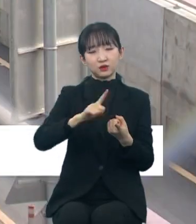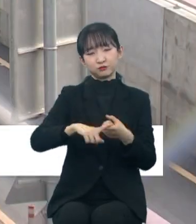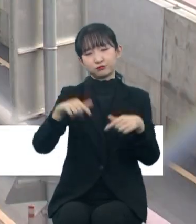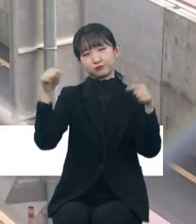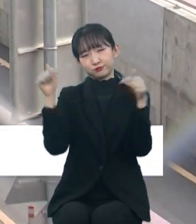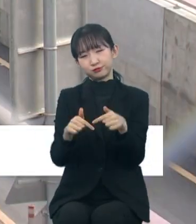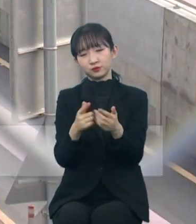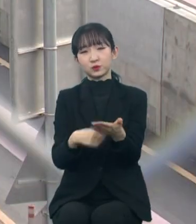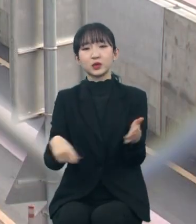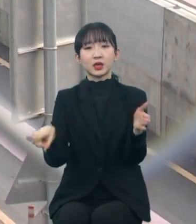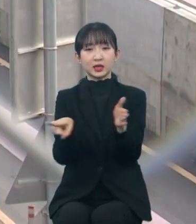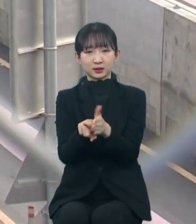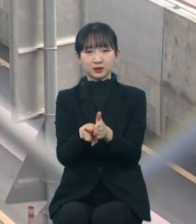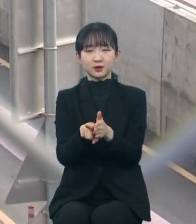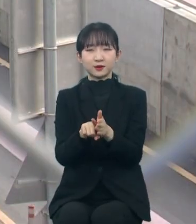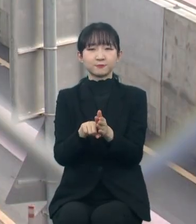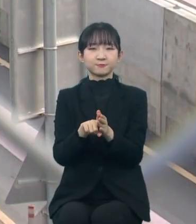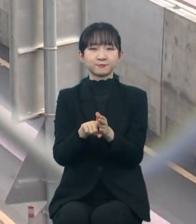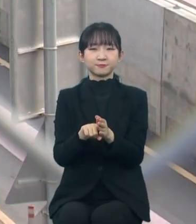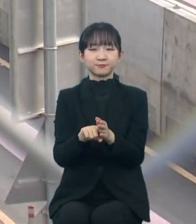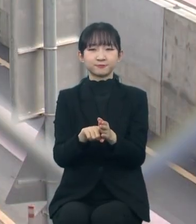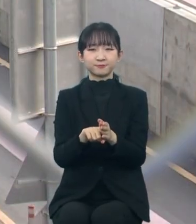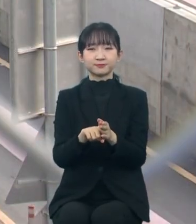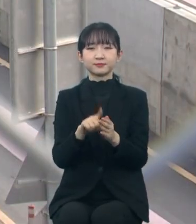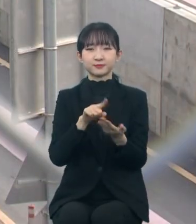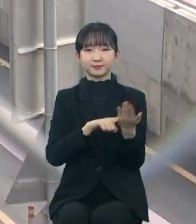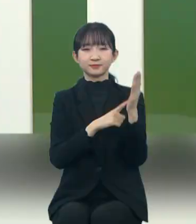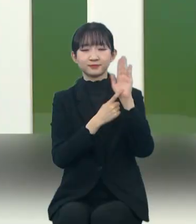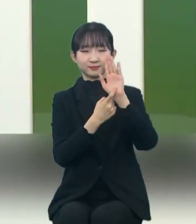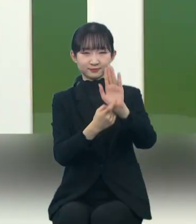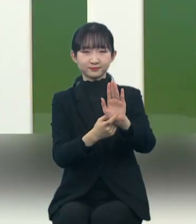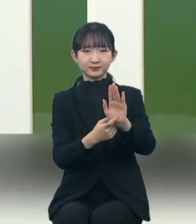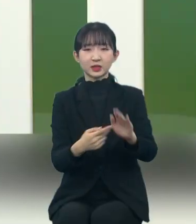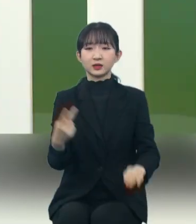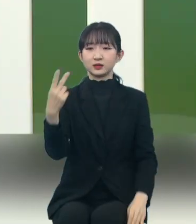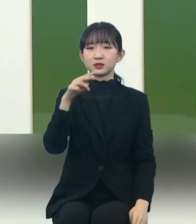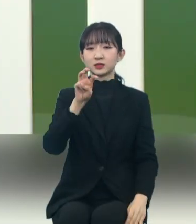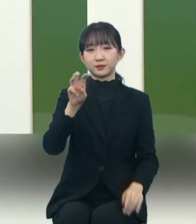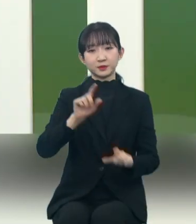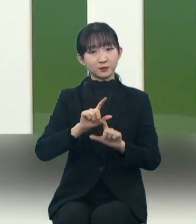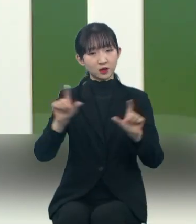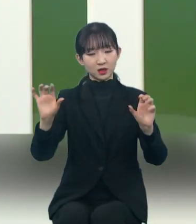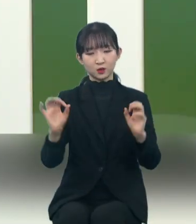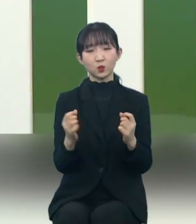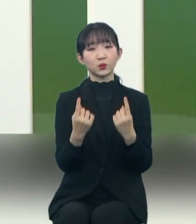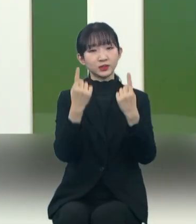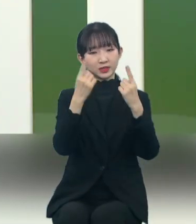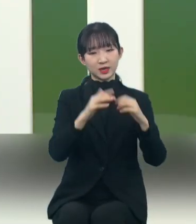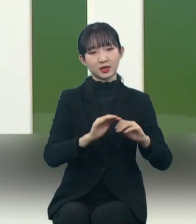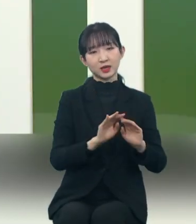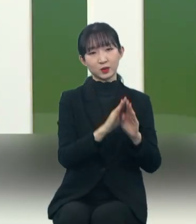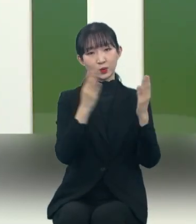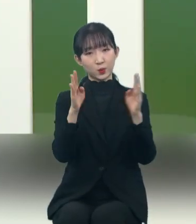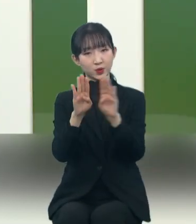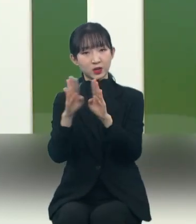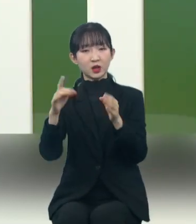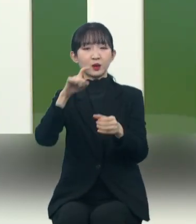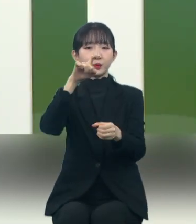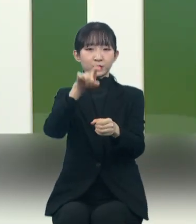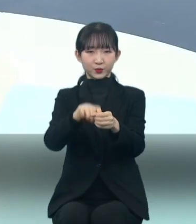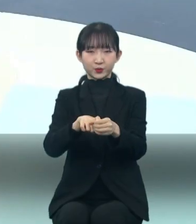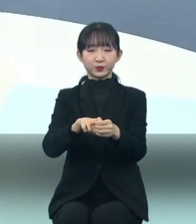위한 대책을 마련하겠다고 밝혔습니다. 인천시는 2030년 동시 개통을 목표로 추진한다는